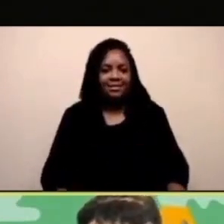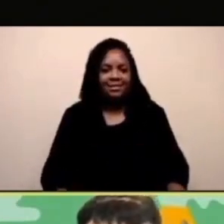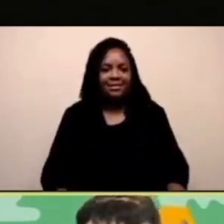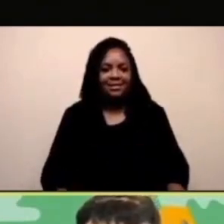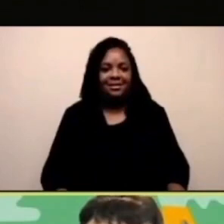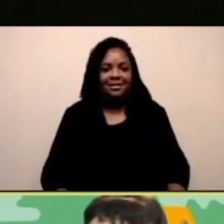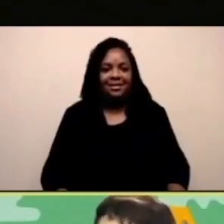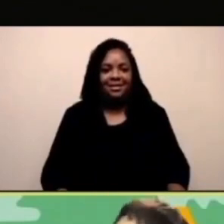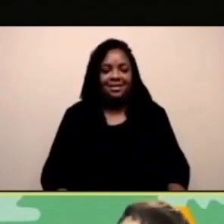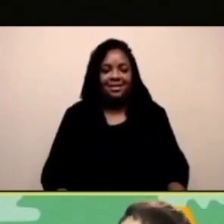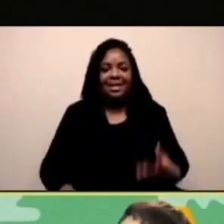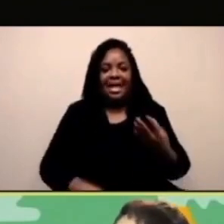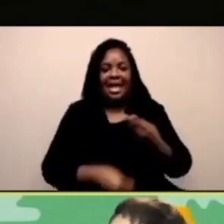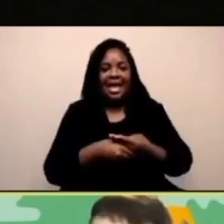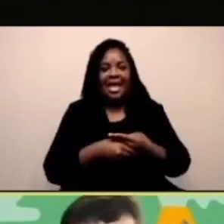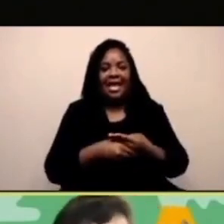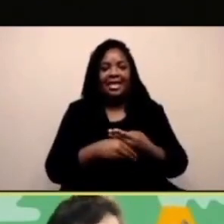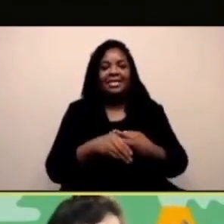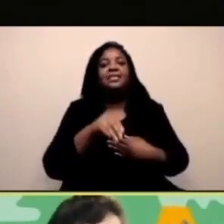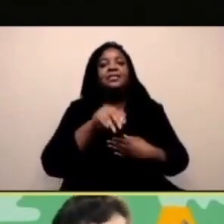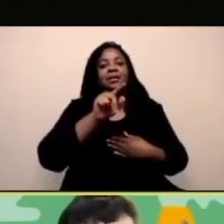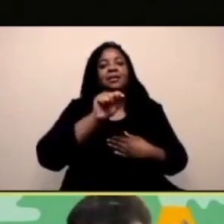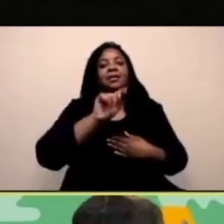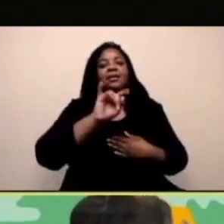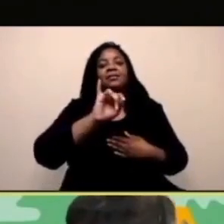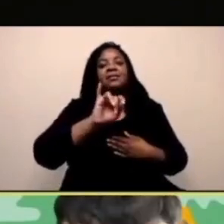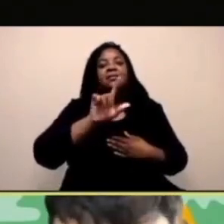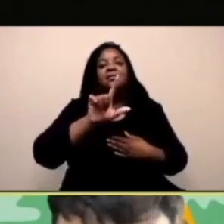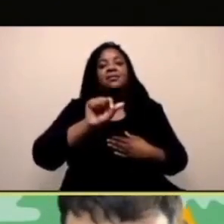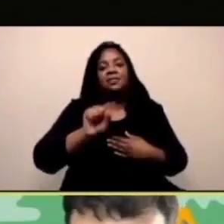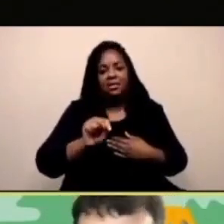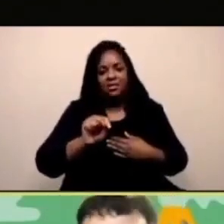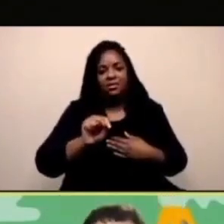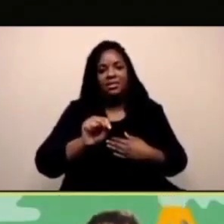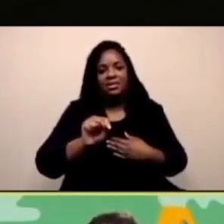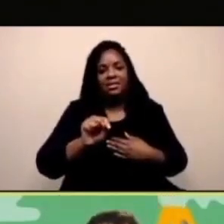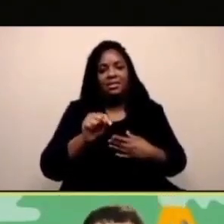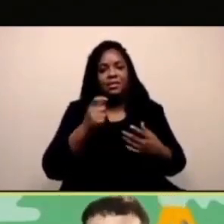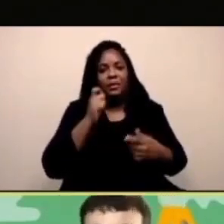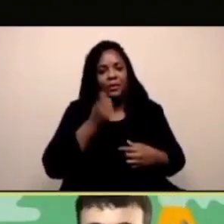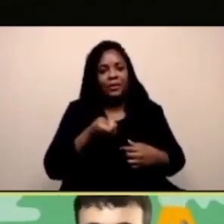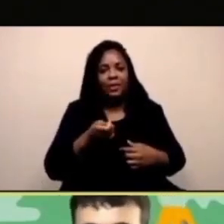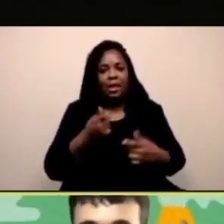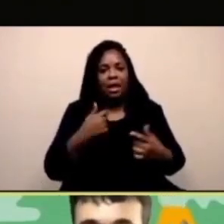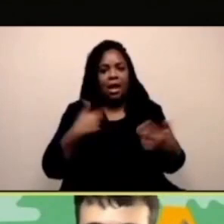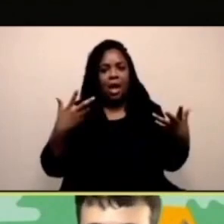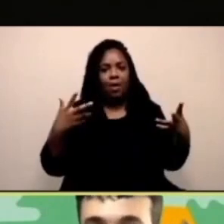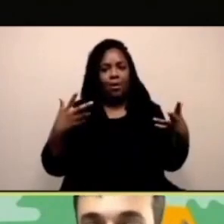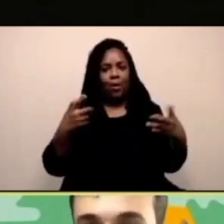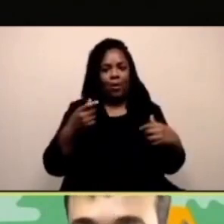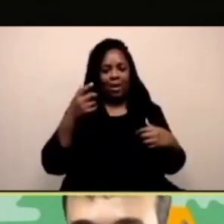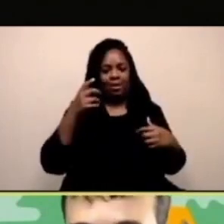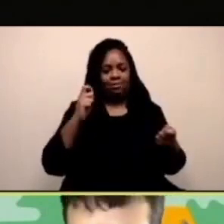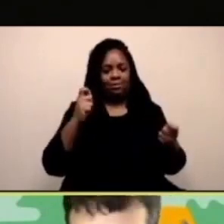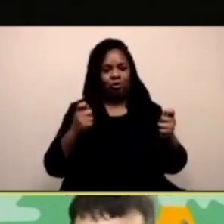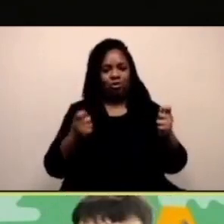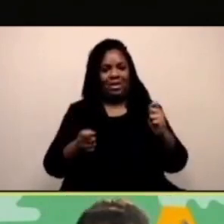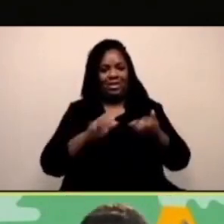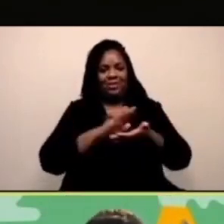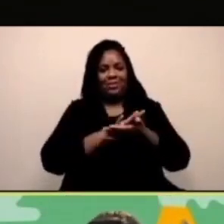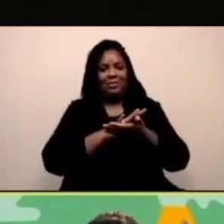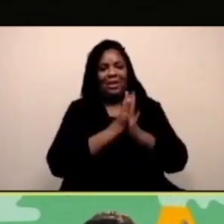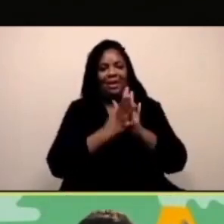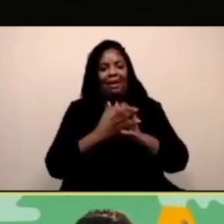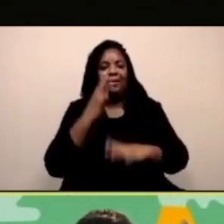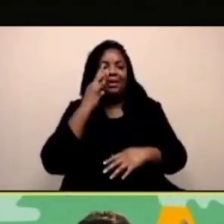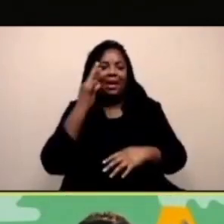あと同じやと顔の傾けてもついていかないっていう問題がありますのでこういうふうに